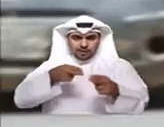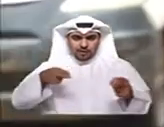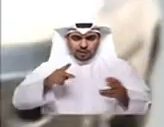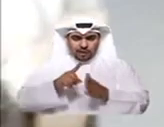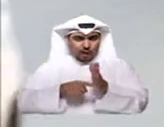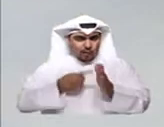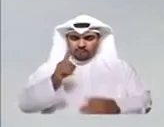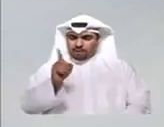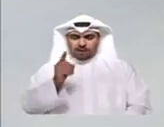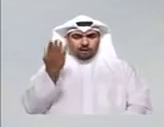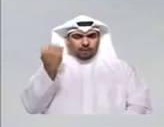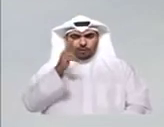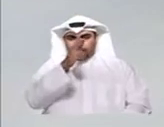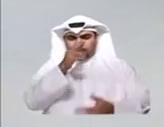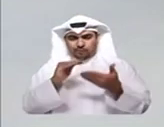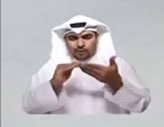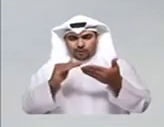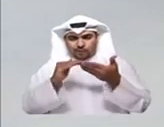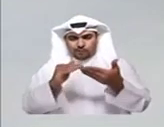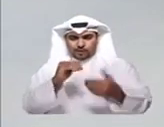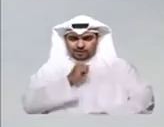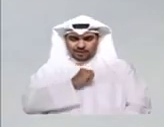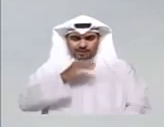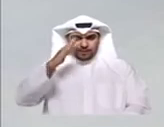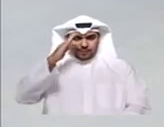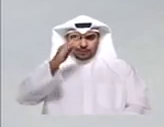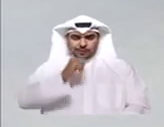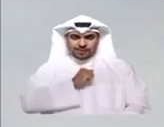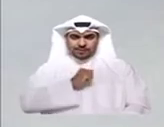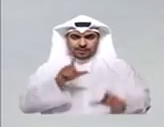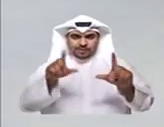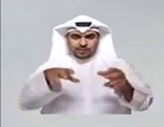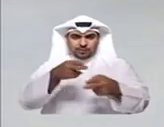إنسانية سابقة. أماني عبد الرحمن السيد، تلفزيون دولة الكويت، الخرطوم.